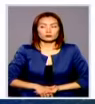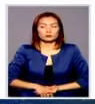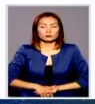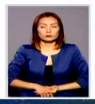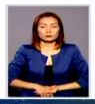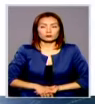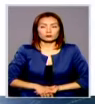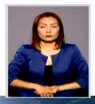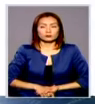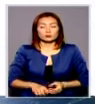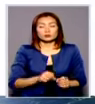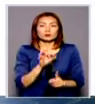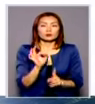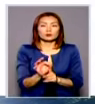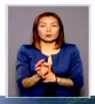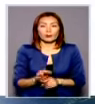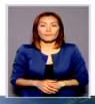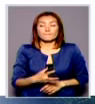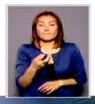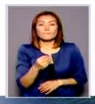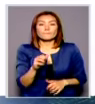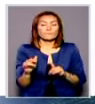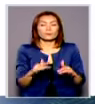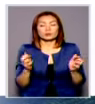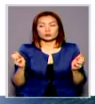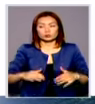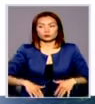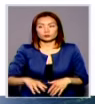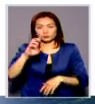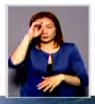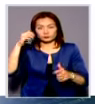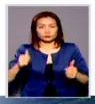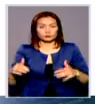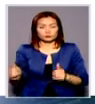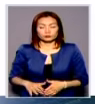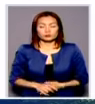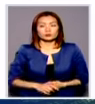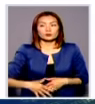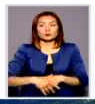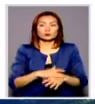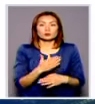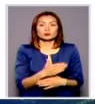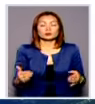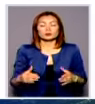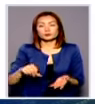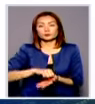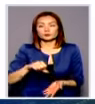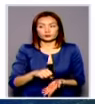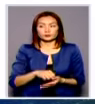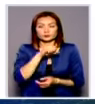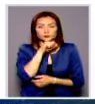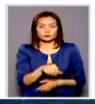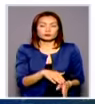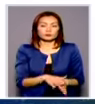Бұл жердегі мақсат бір. Тағдыр шешті мемлекеттік шешімдерді халықтың тікелей қатысуы